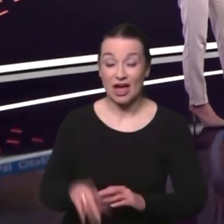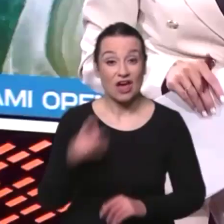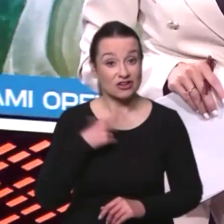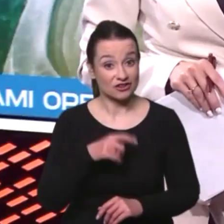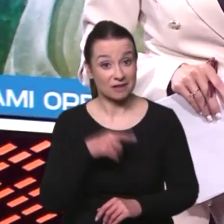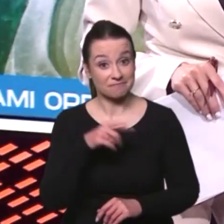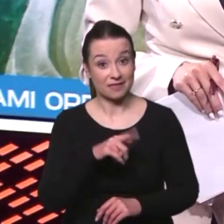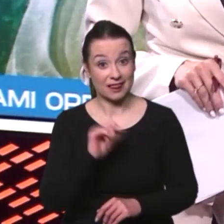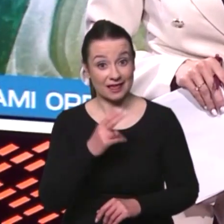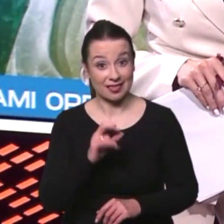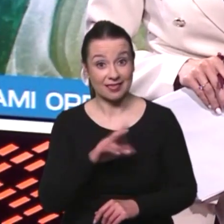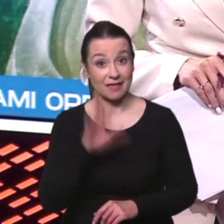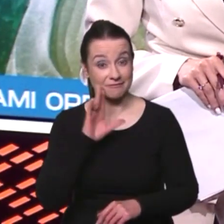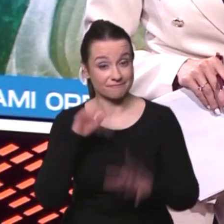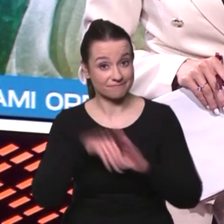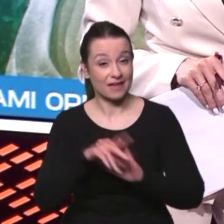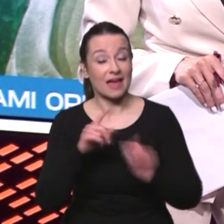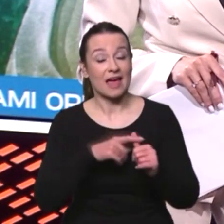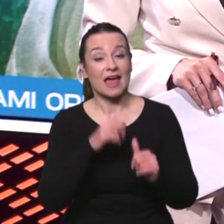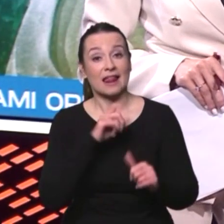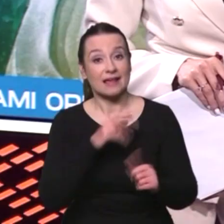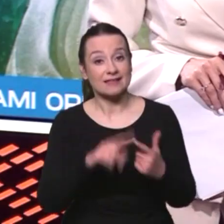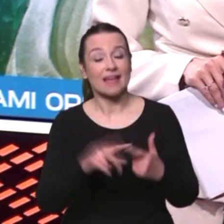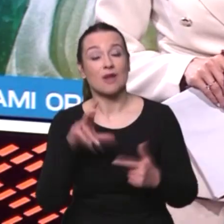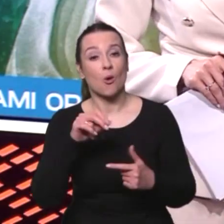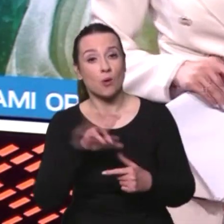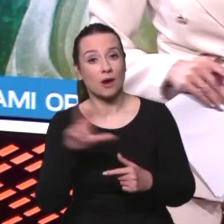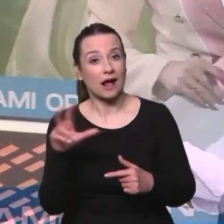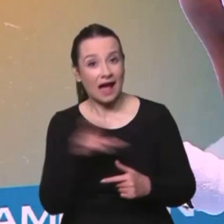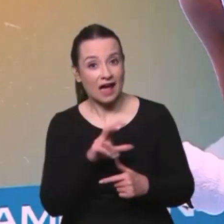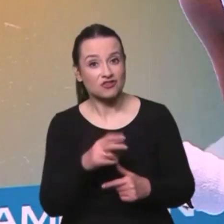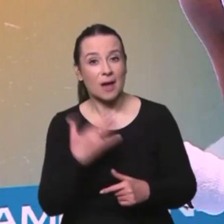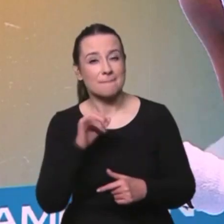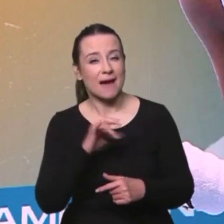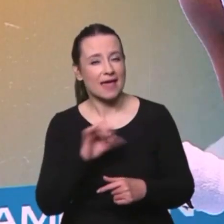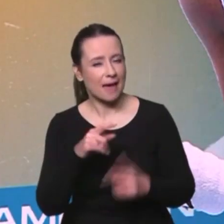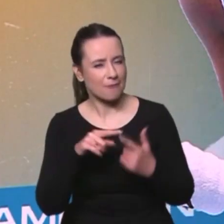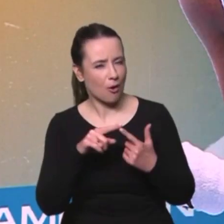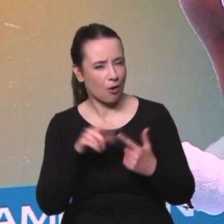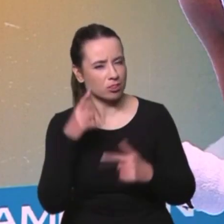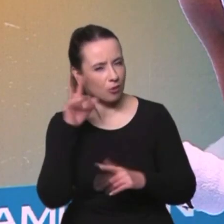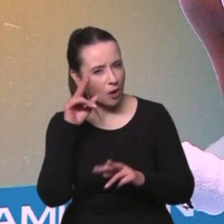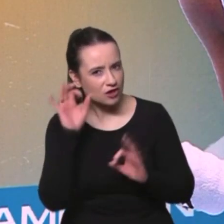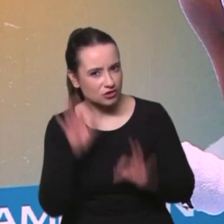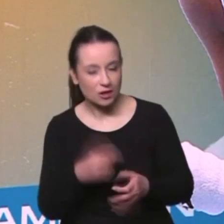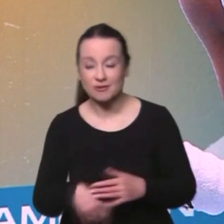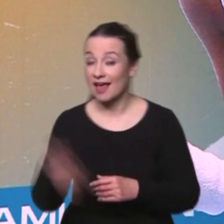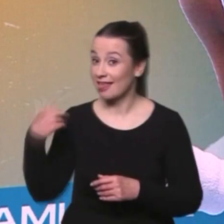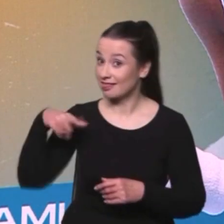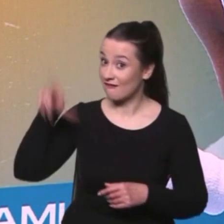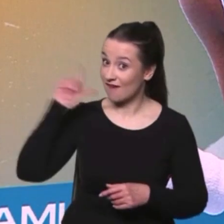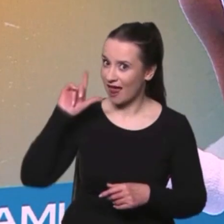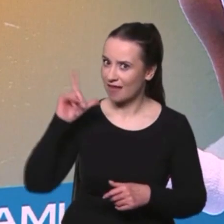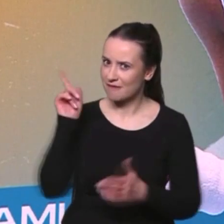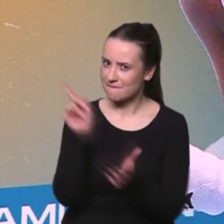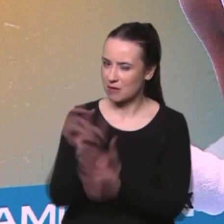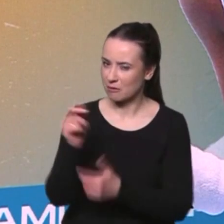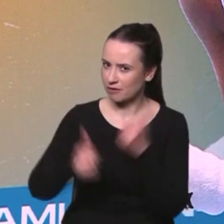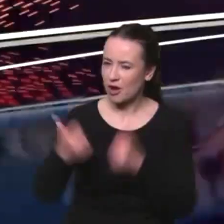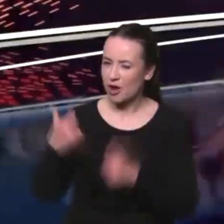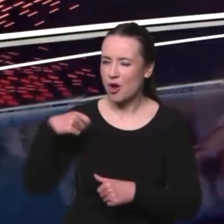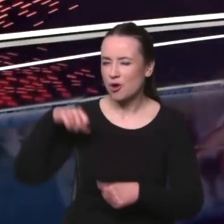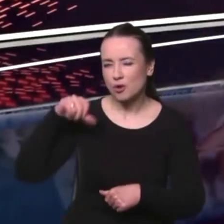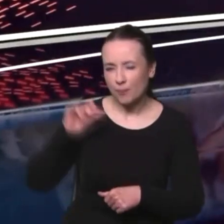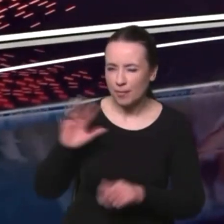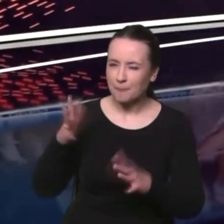Wśród singlistów mamy Huberta Hurkacza. Jemu się Miami dobrze kojarzy. Bardzo dobrze. 2 lata temu wygrał ten turniej. W zeszłym roku nie poszło mu